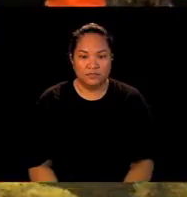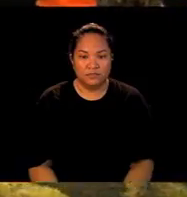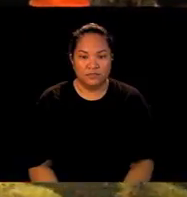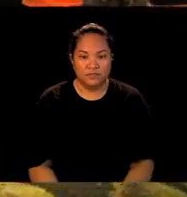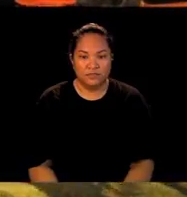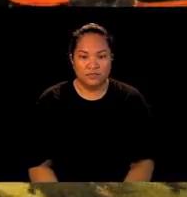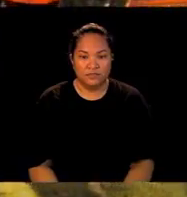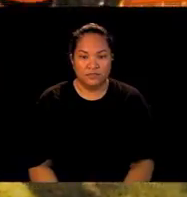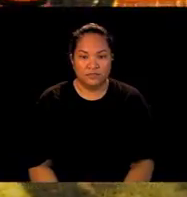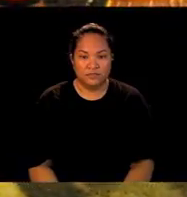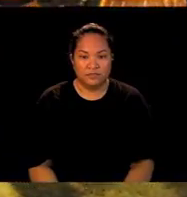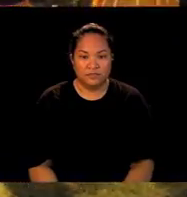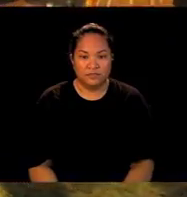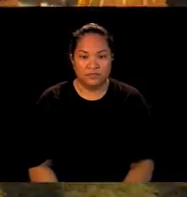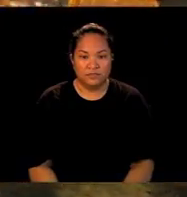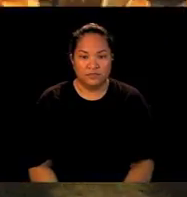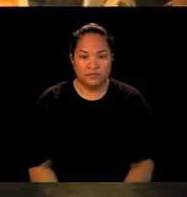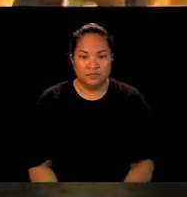tuhon.